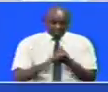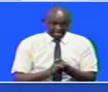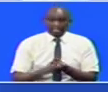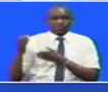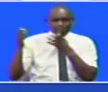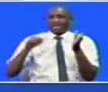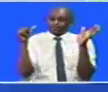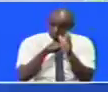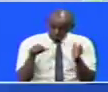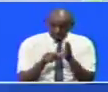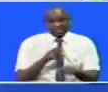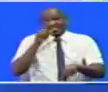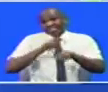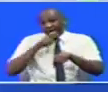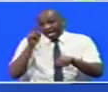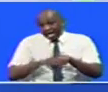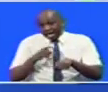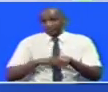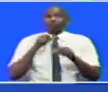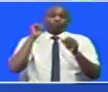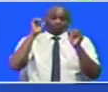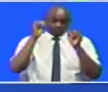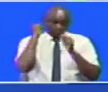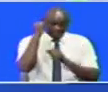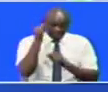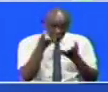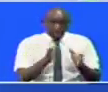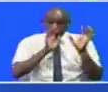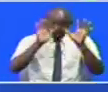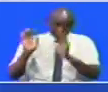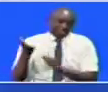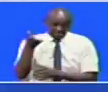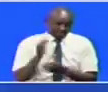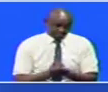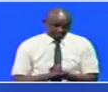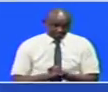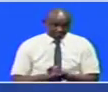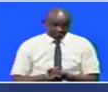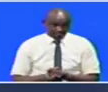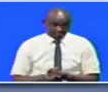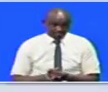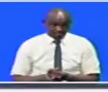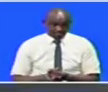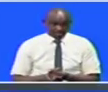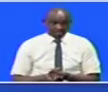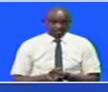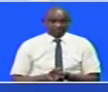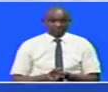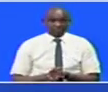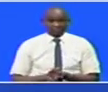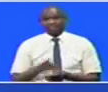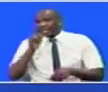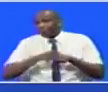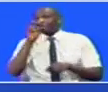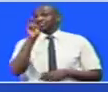kuzua taharuki hasa wakati joto la siasa linapozidi kupanda nchini. People tend to read mischief whenever they